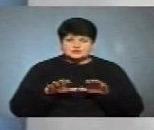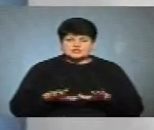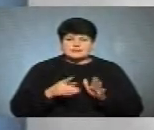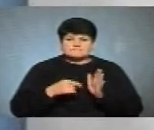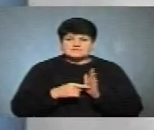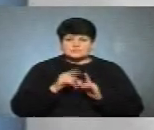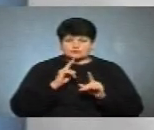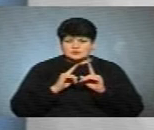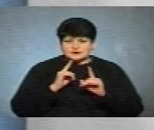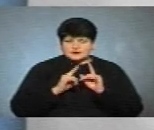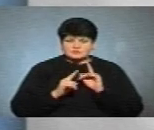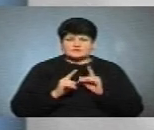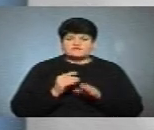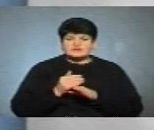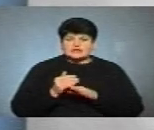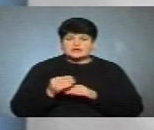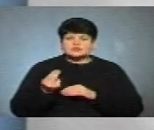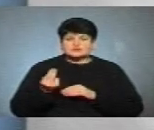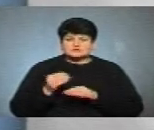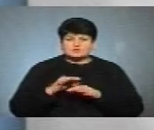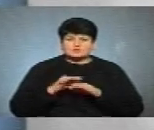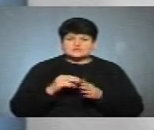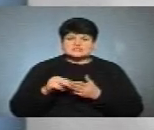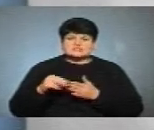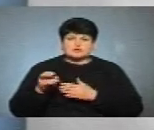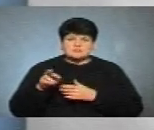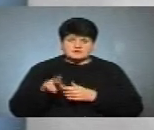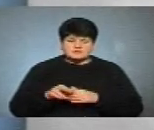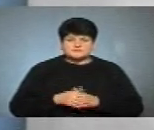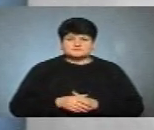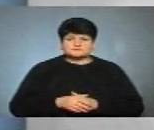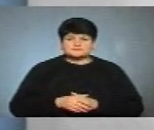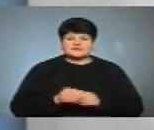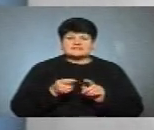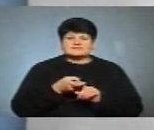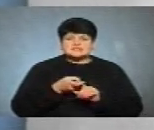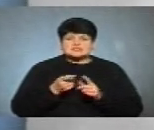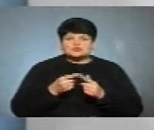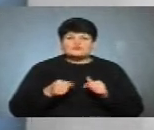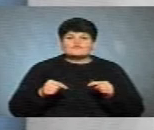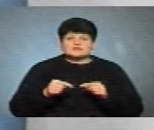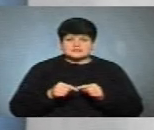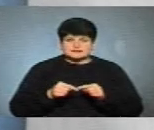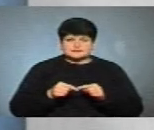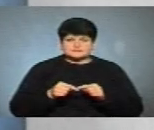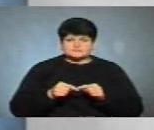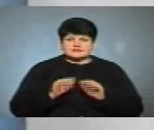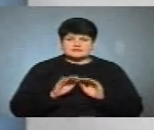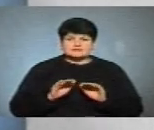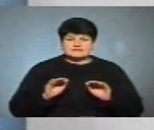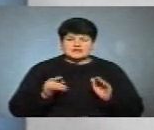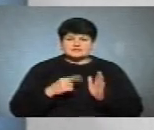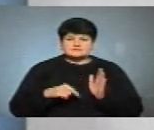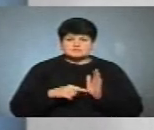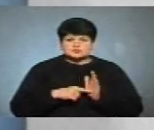міською радою, додатково виділяються кошти і проводиться закупівля. І в інфекційному відділенні дитячої